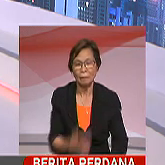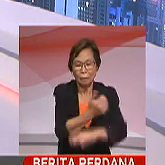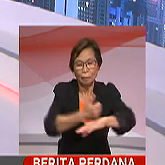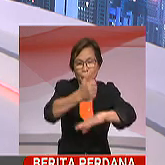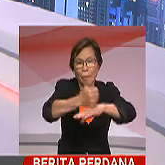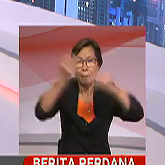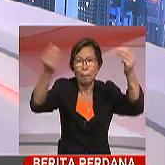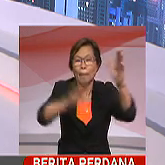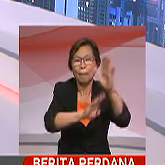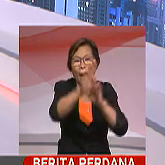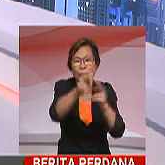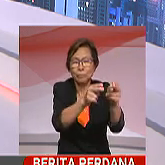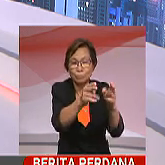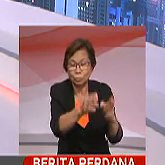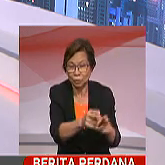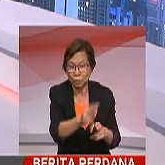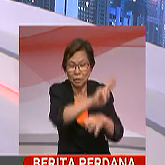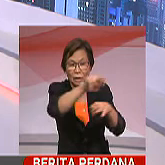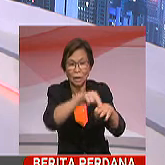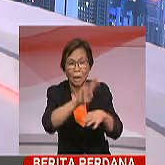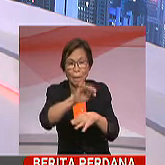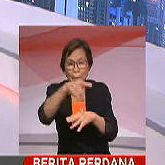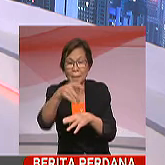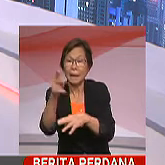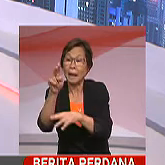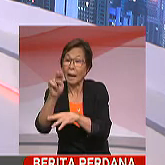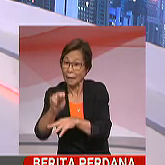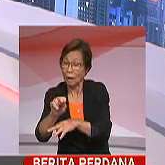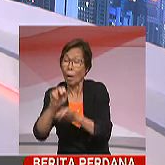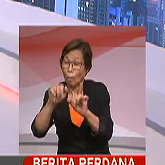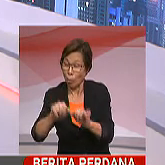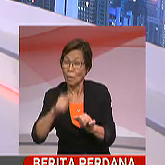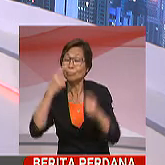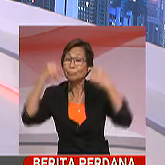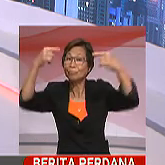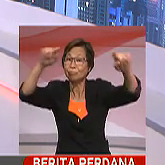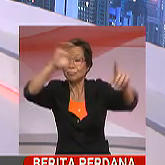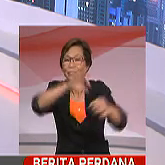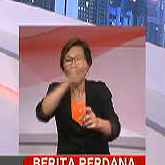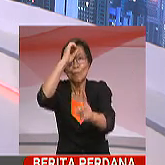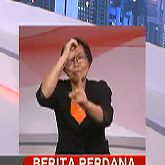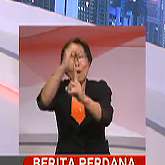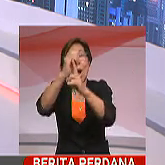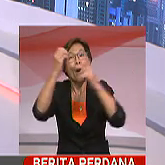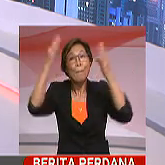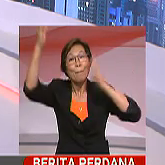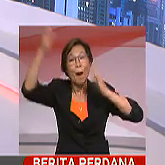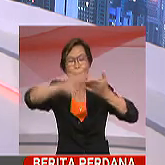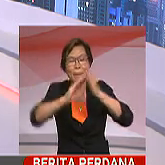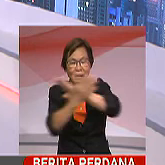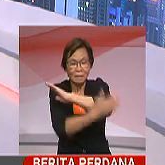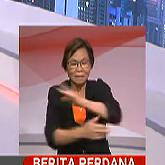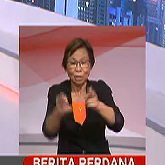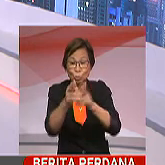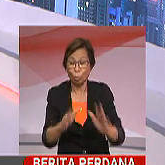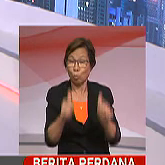Penubuhan Majlis Pembangunan Keusahawanan Nasional MPKN mampu merealisasikan aspirasi Malaysia menjadi negara